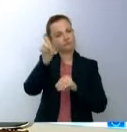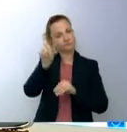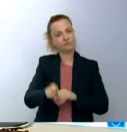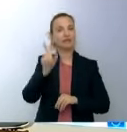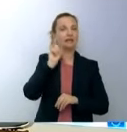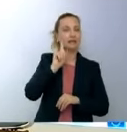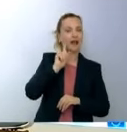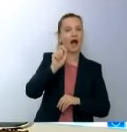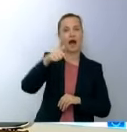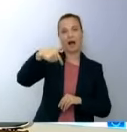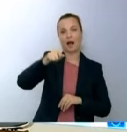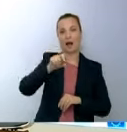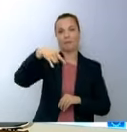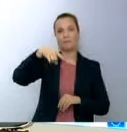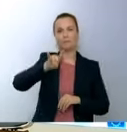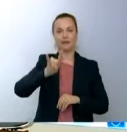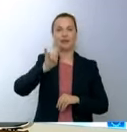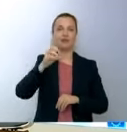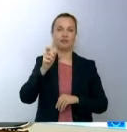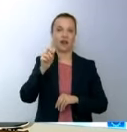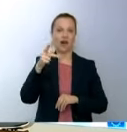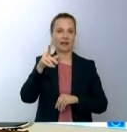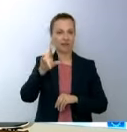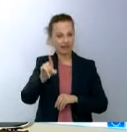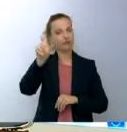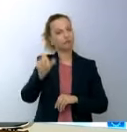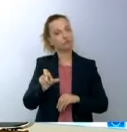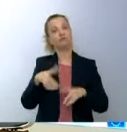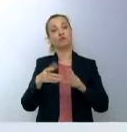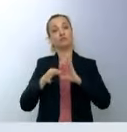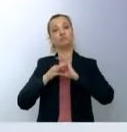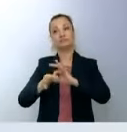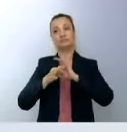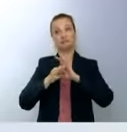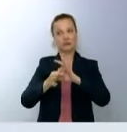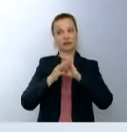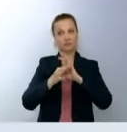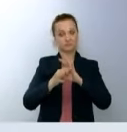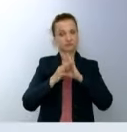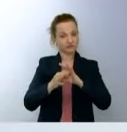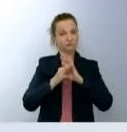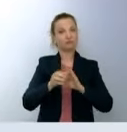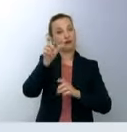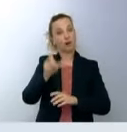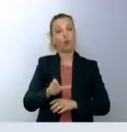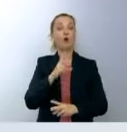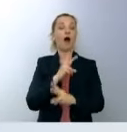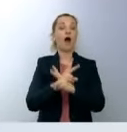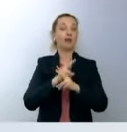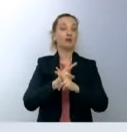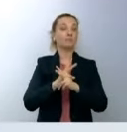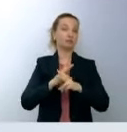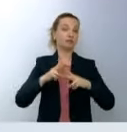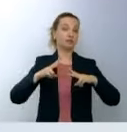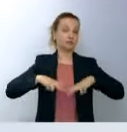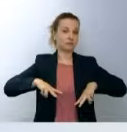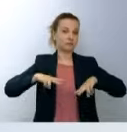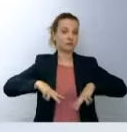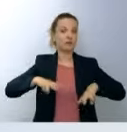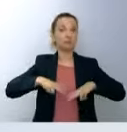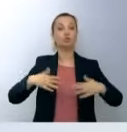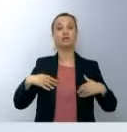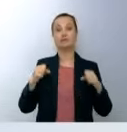πρώτη μέρα που βρέθηκα στο υπουργείο κύριε πρόεδρε έχω μία συνεργάτιδα πραγματικά εξαιρετική που έχουμε μία πάρα